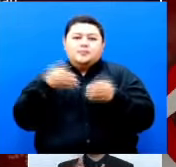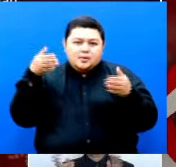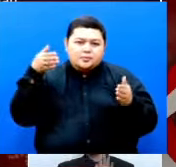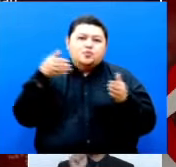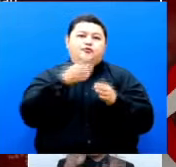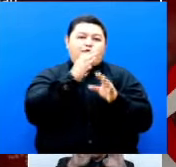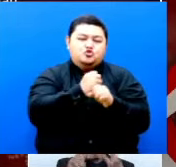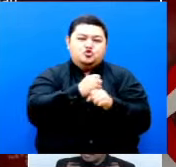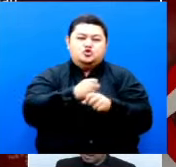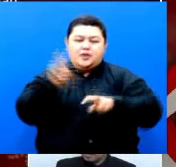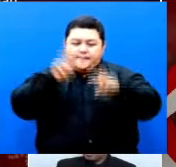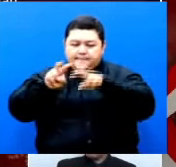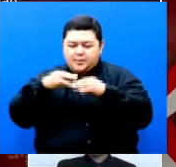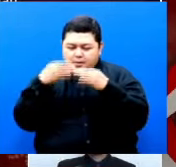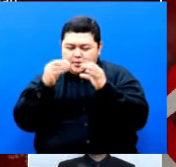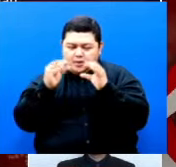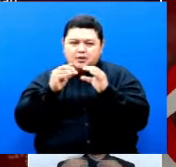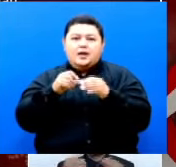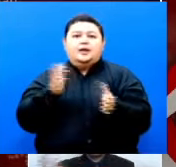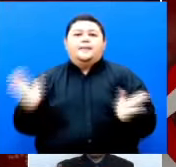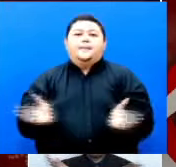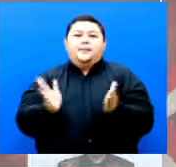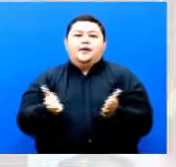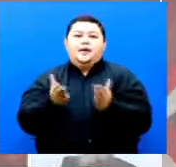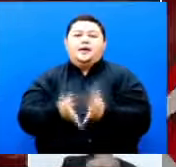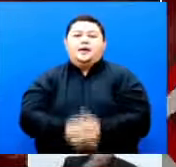pengarusutamaanpemberdayaanpenelitiandanpengembangan.